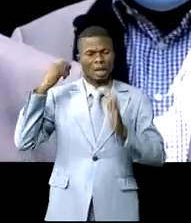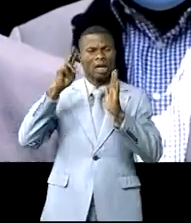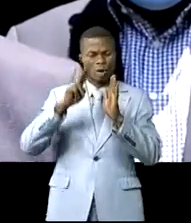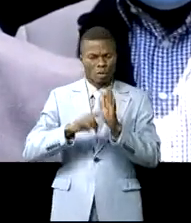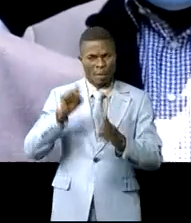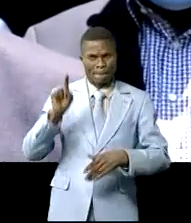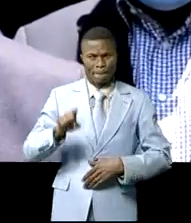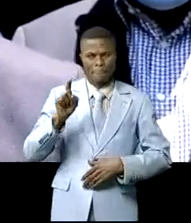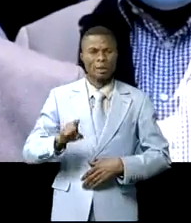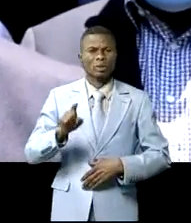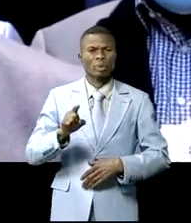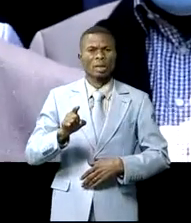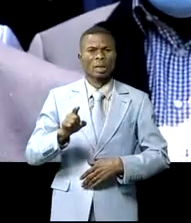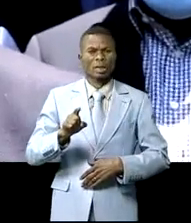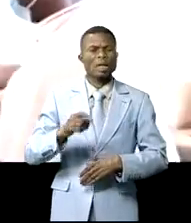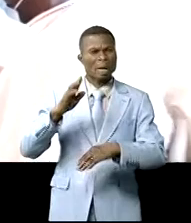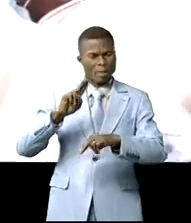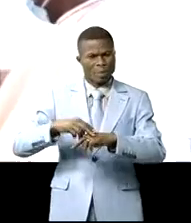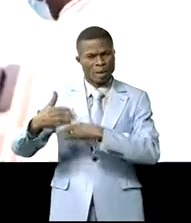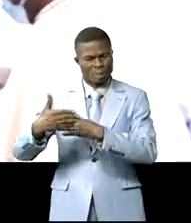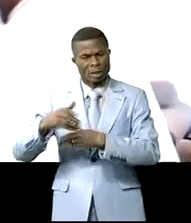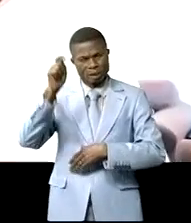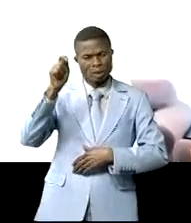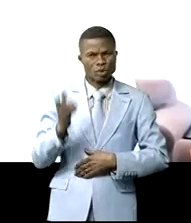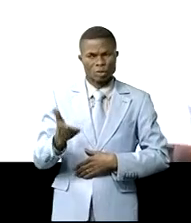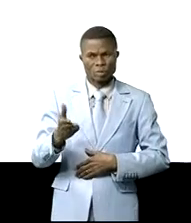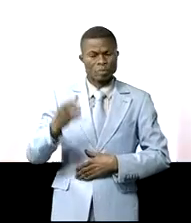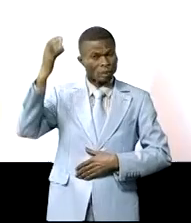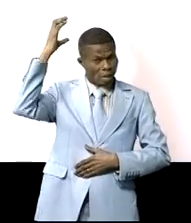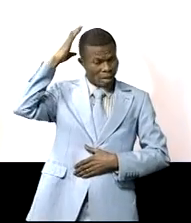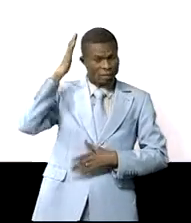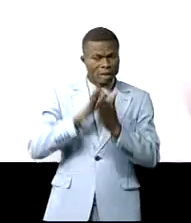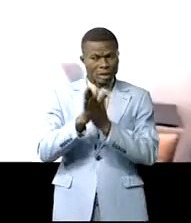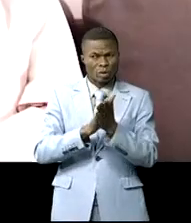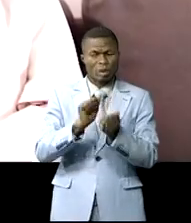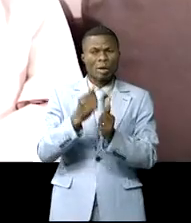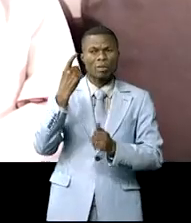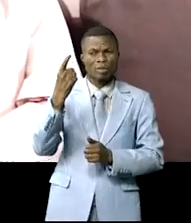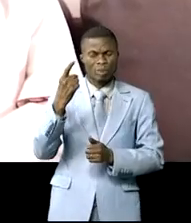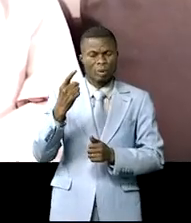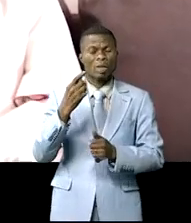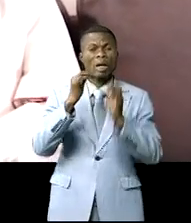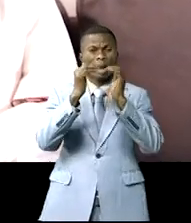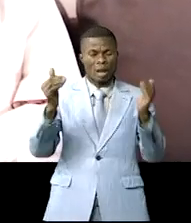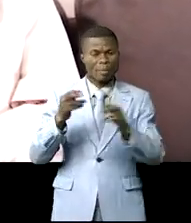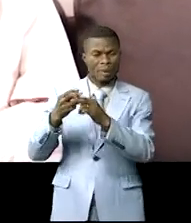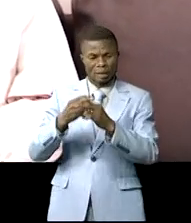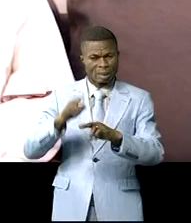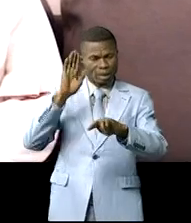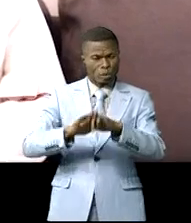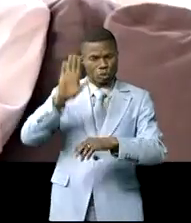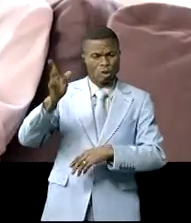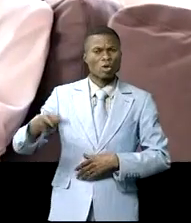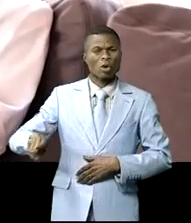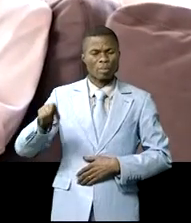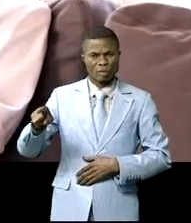voudrait être à leur côté. L'évêque de Bounia n'a qu'un seul souhait, c'est de voir la paix et la sécurité revenir dans la province de